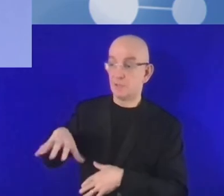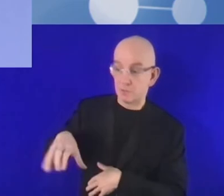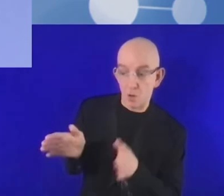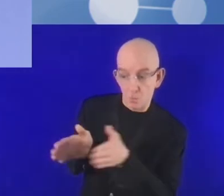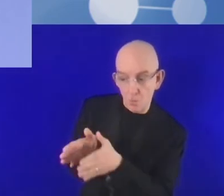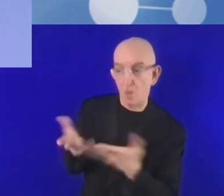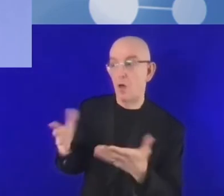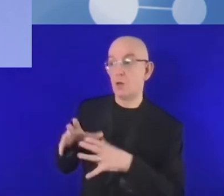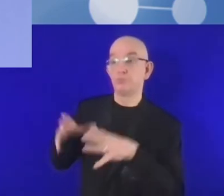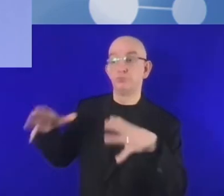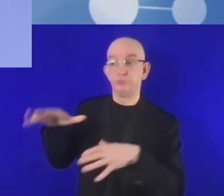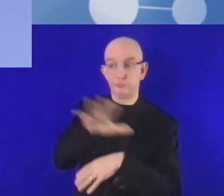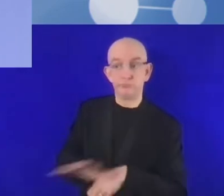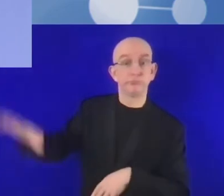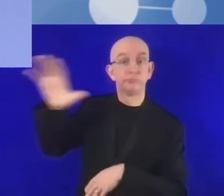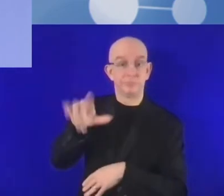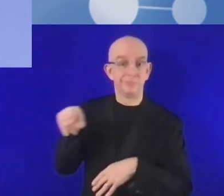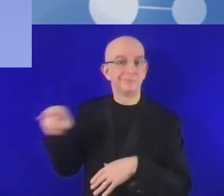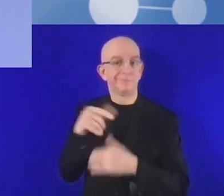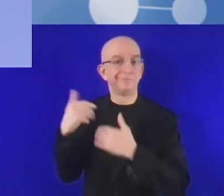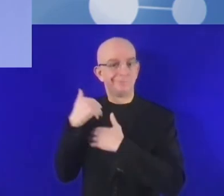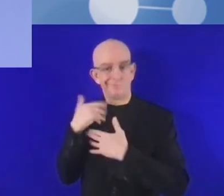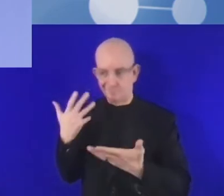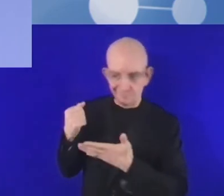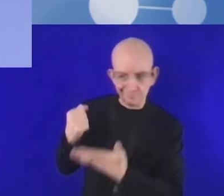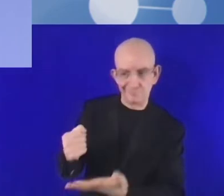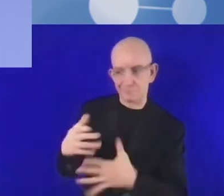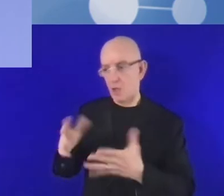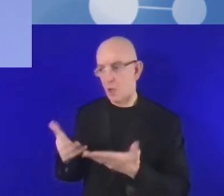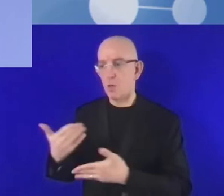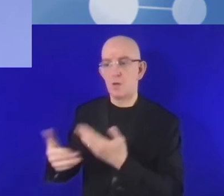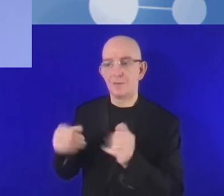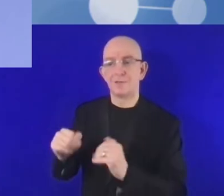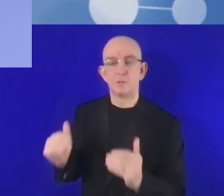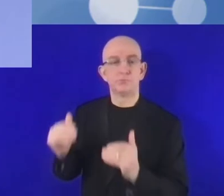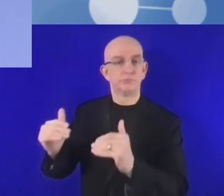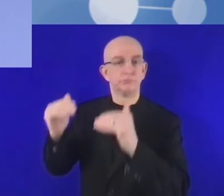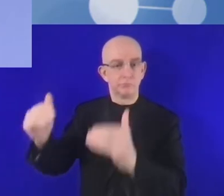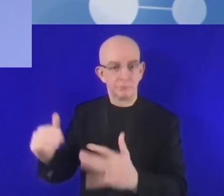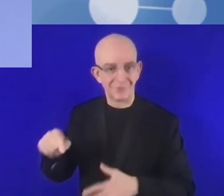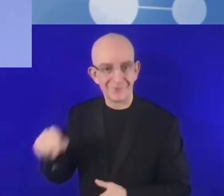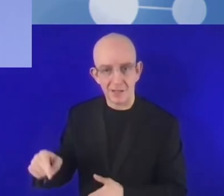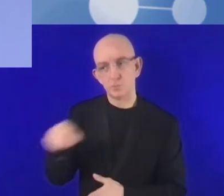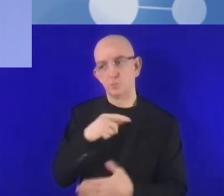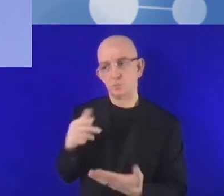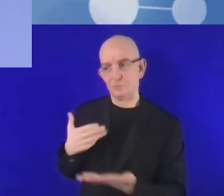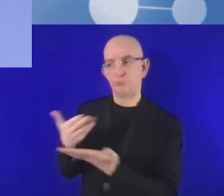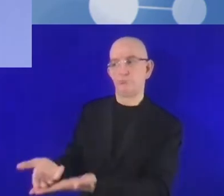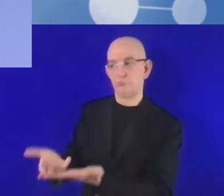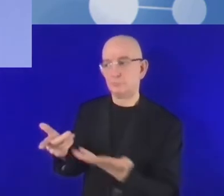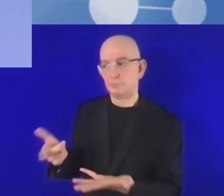们的建议。同时我们也认为投资在基建方面